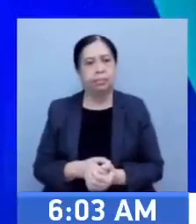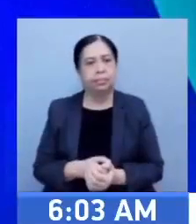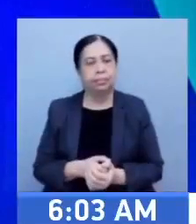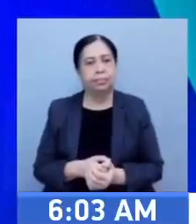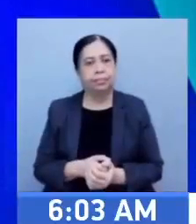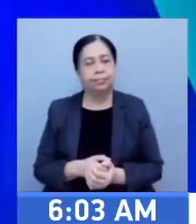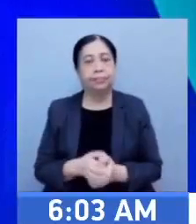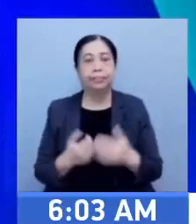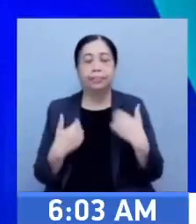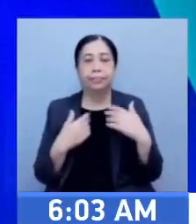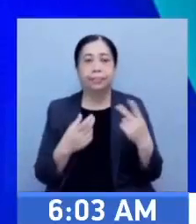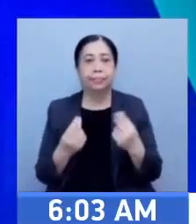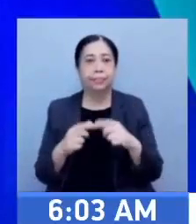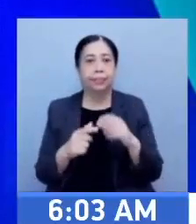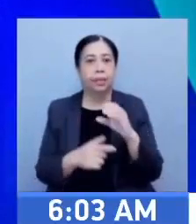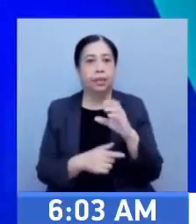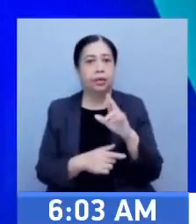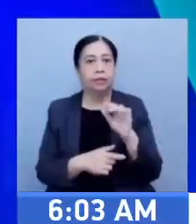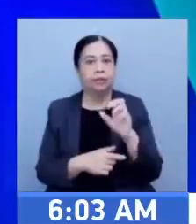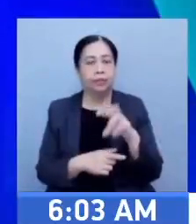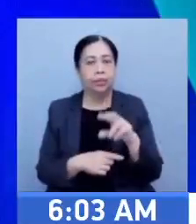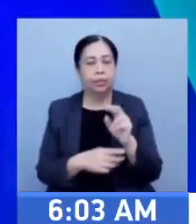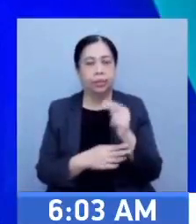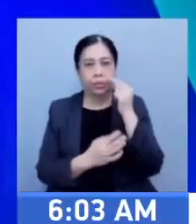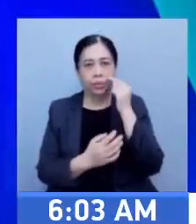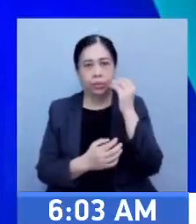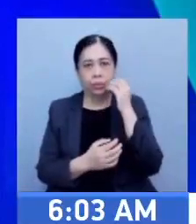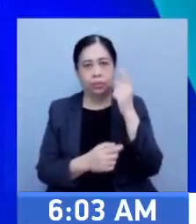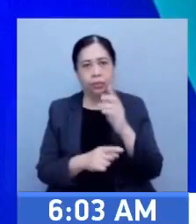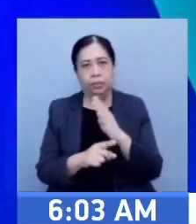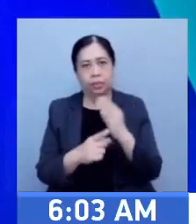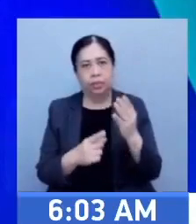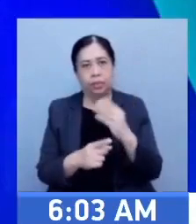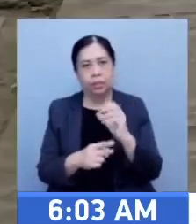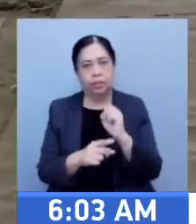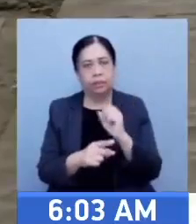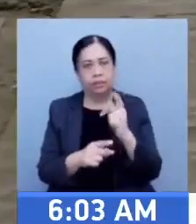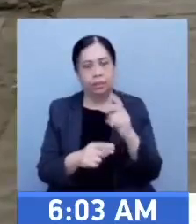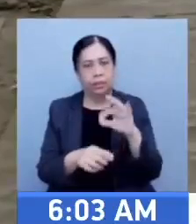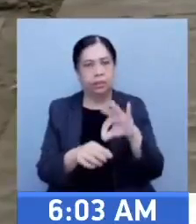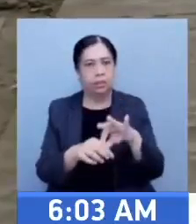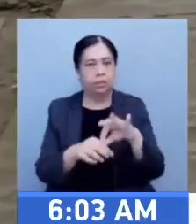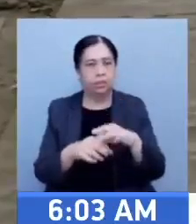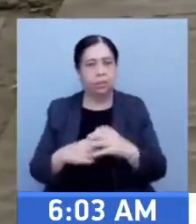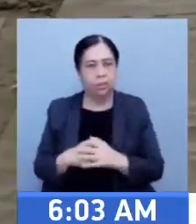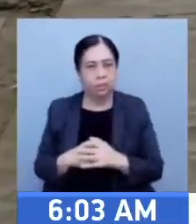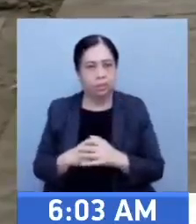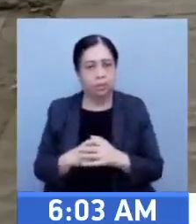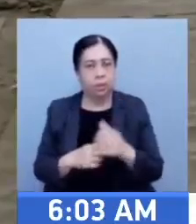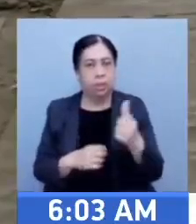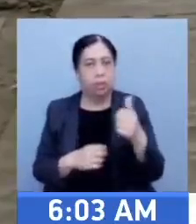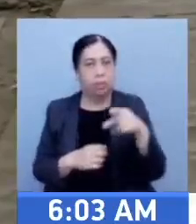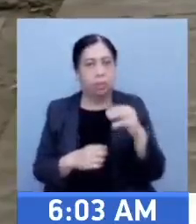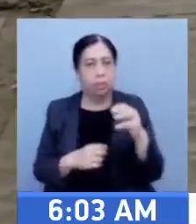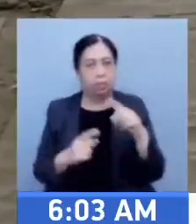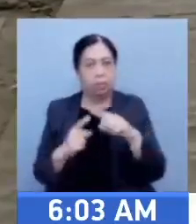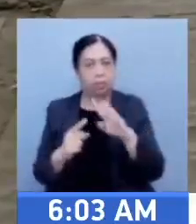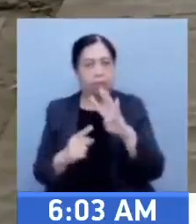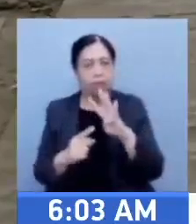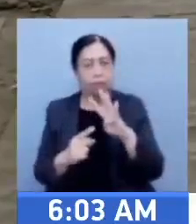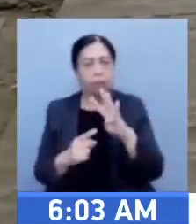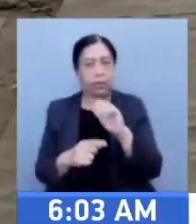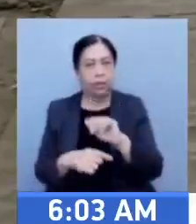Magpapatupad ng curfew ang Negros Oriental para sa barangay at Sangguniang Kabataan elections. 10 p.m. hanggang 4 a.m. ang curfew simula sa